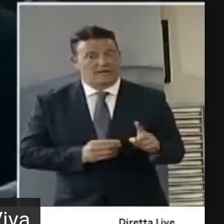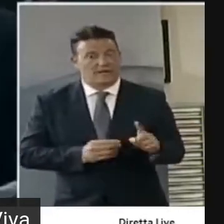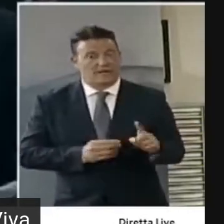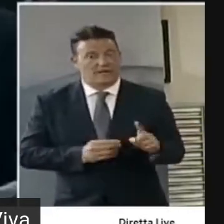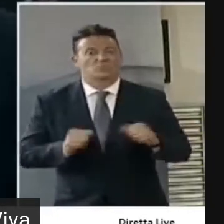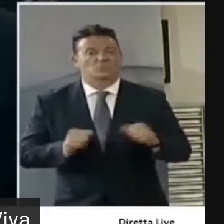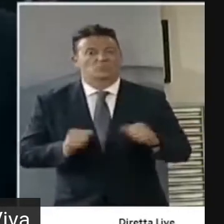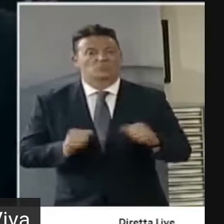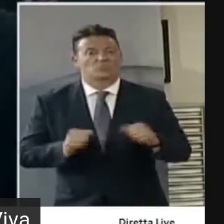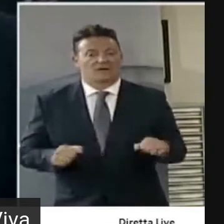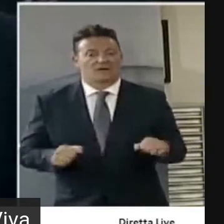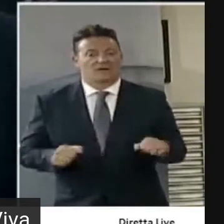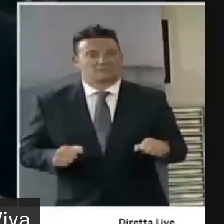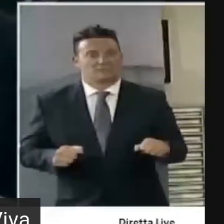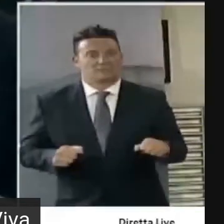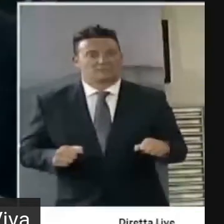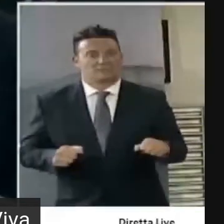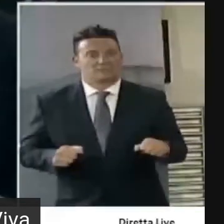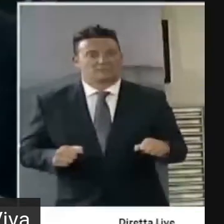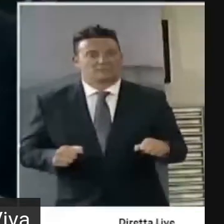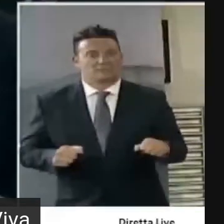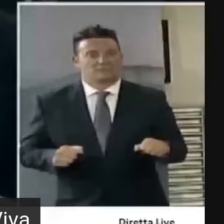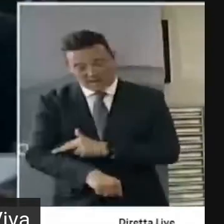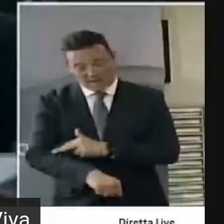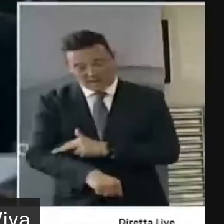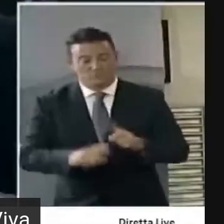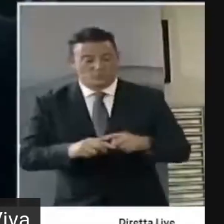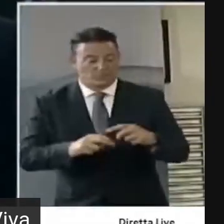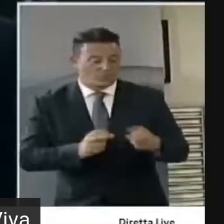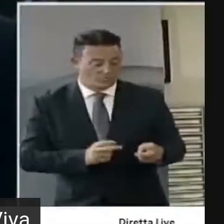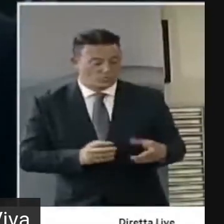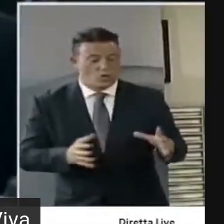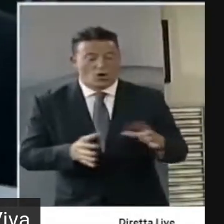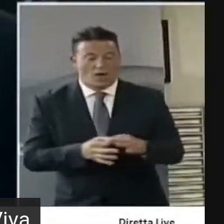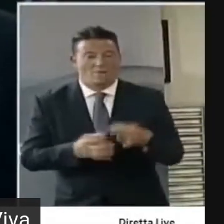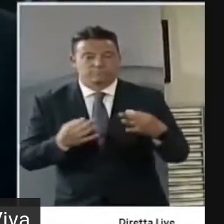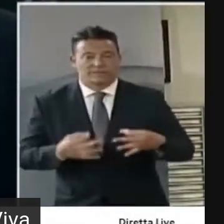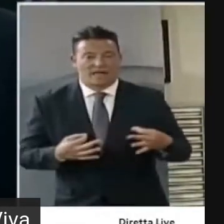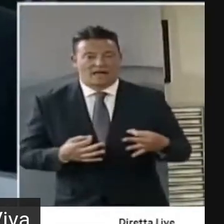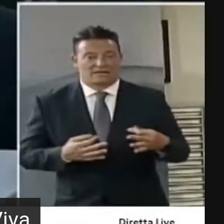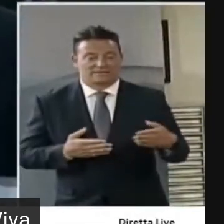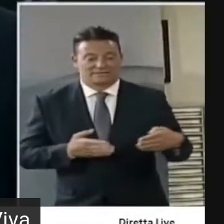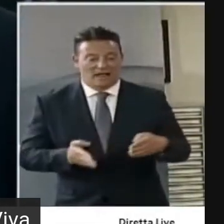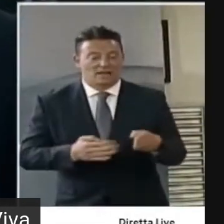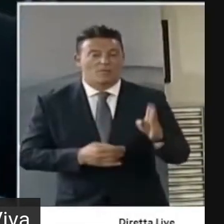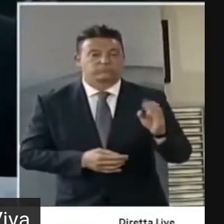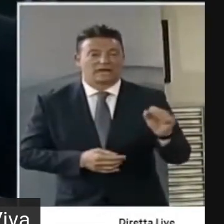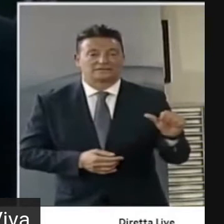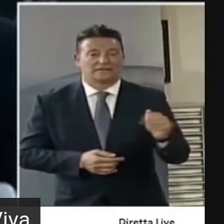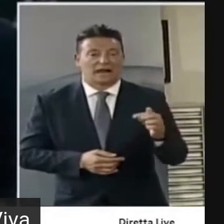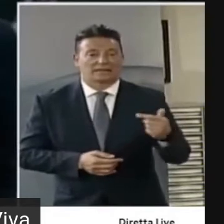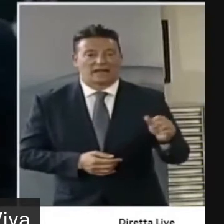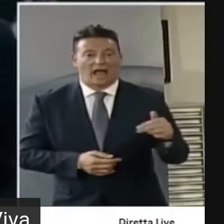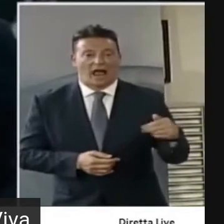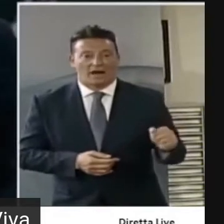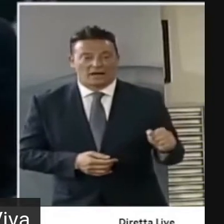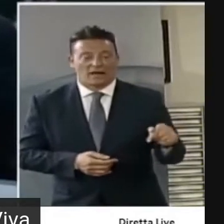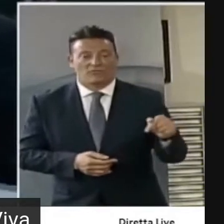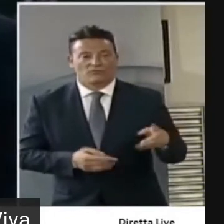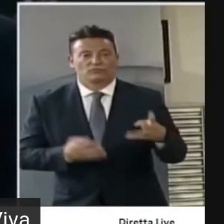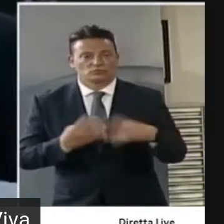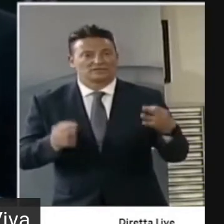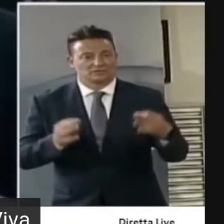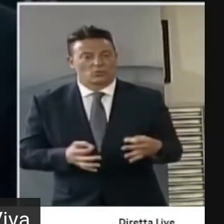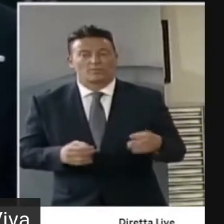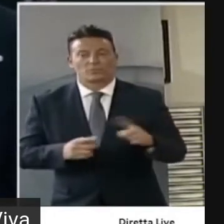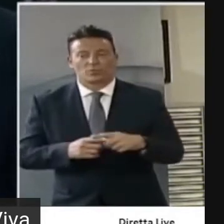consentire a Matera e alla provincia di collegarsi con la Basentana in maniera funzionale e sicura, ma